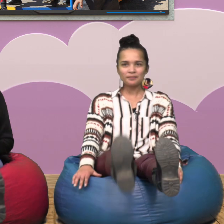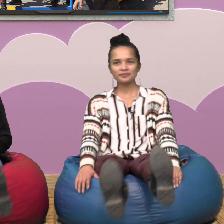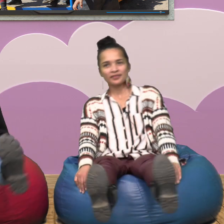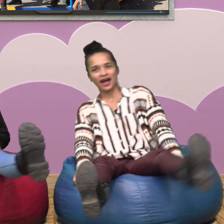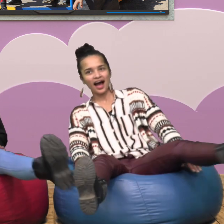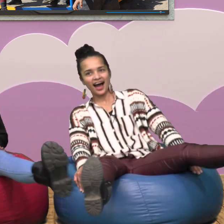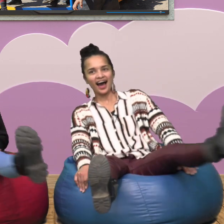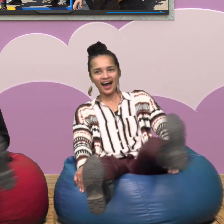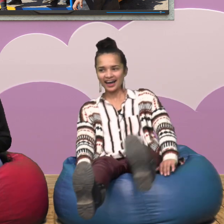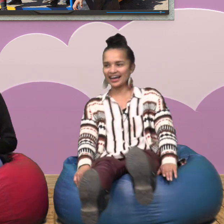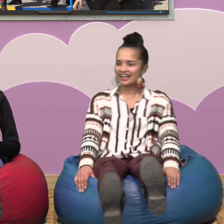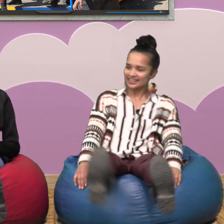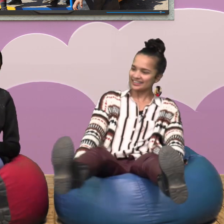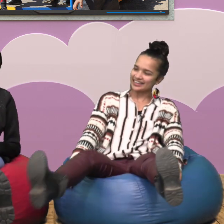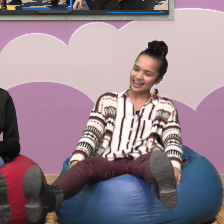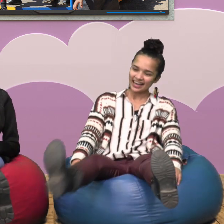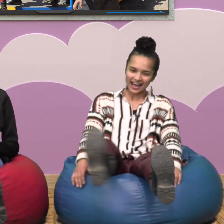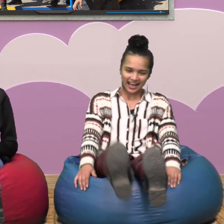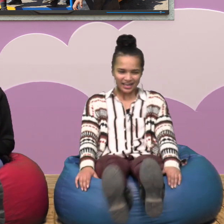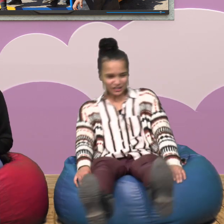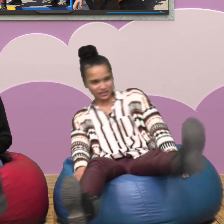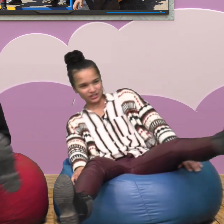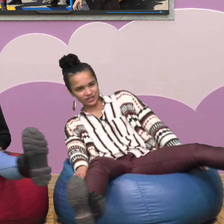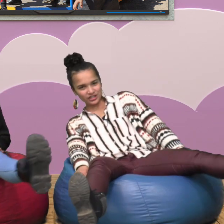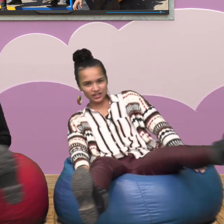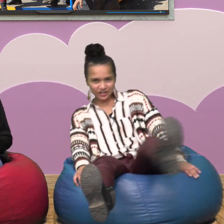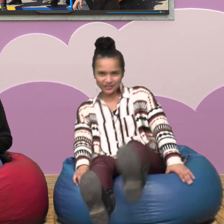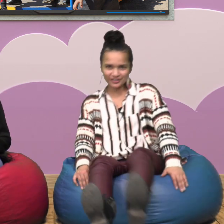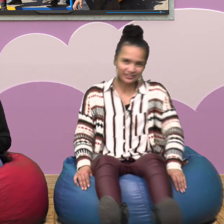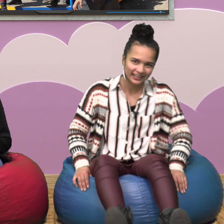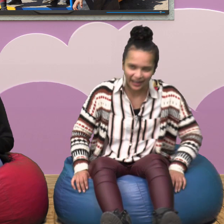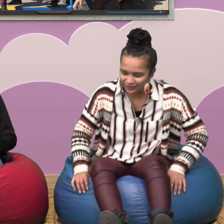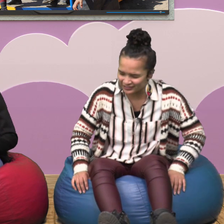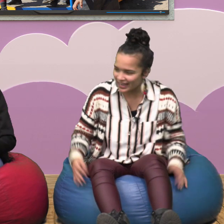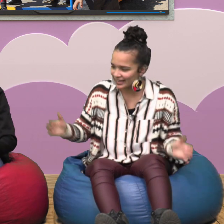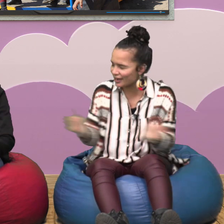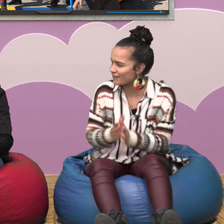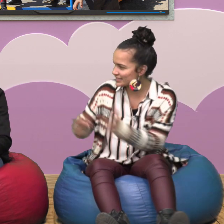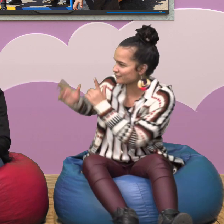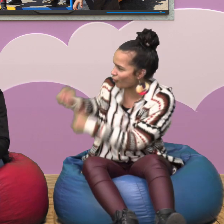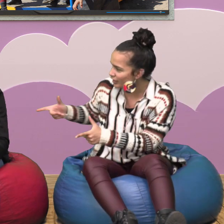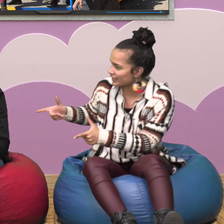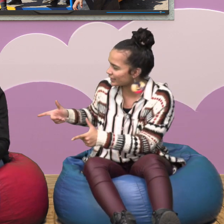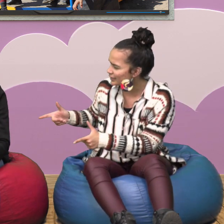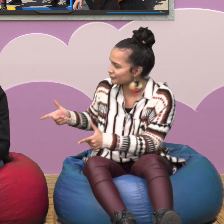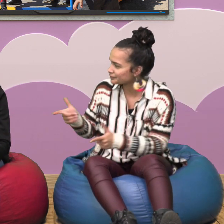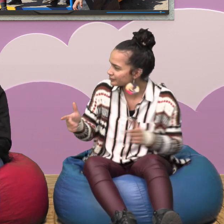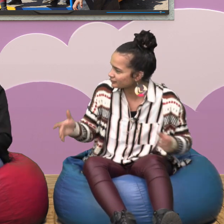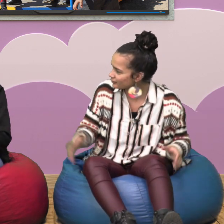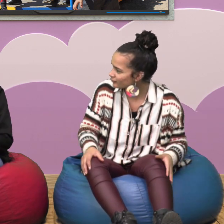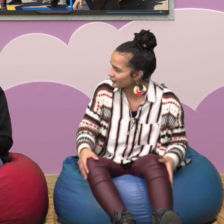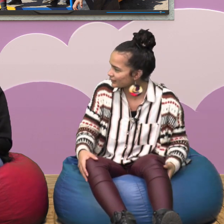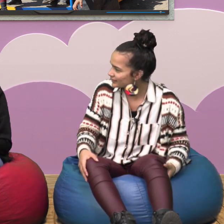7 8 9 10. Okay, en nou, wat is die volgende ene?